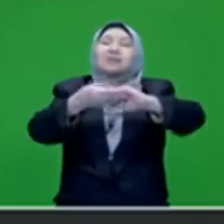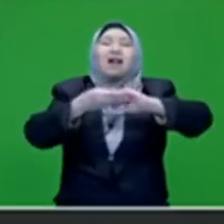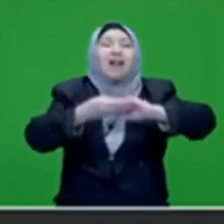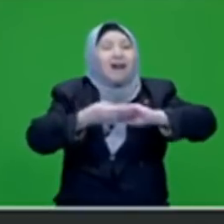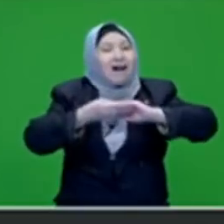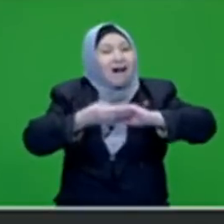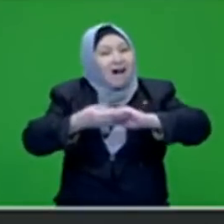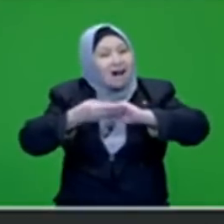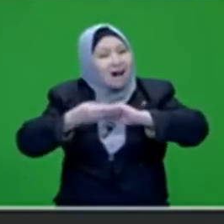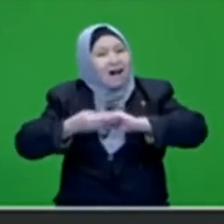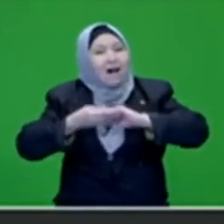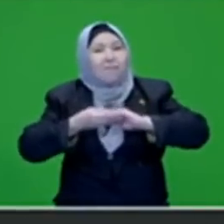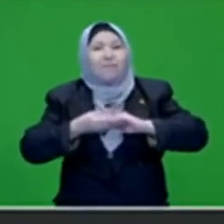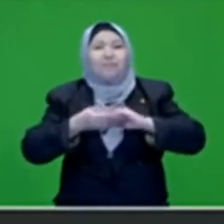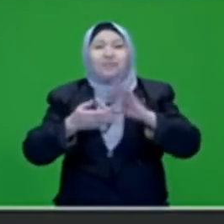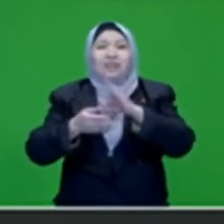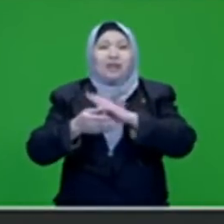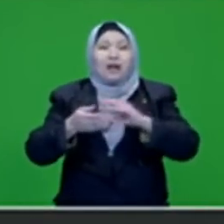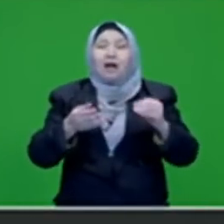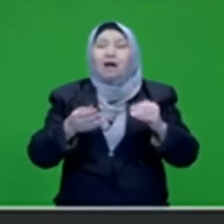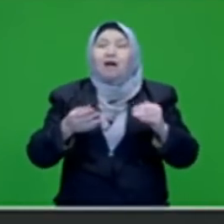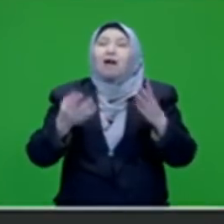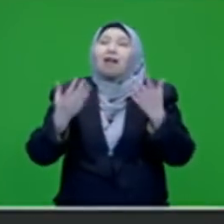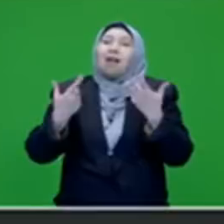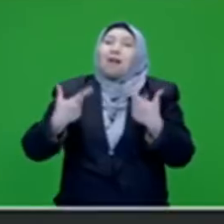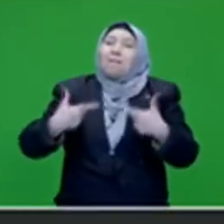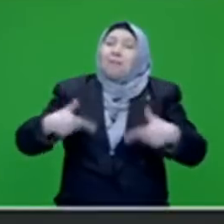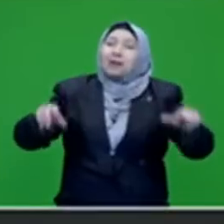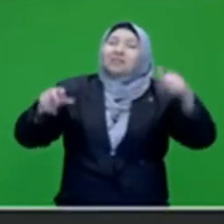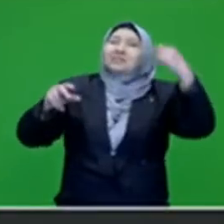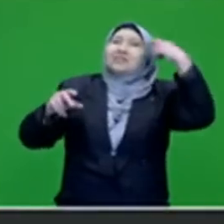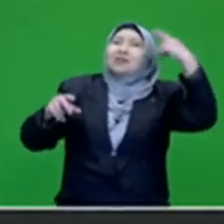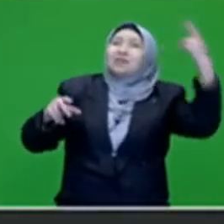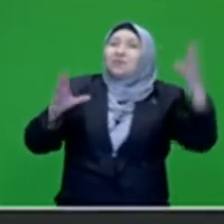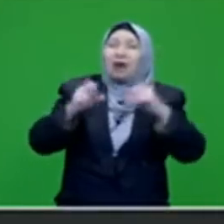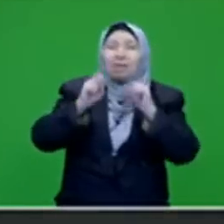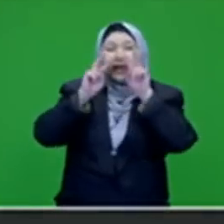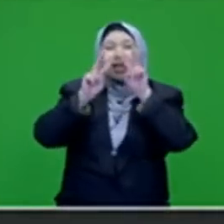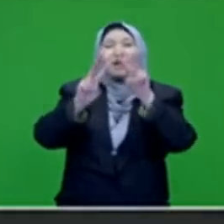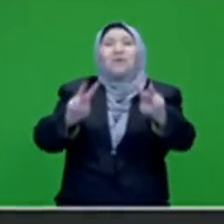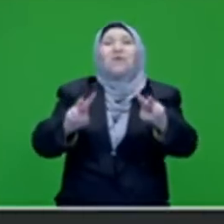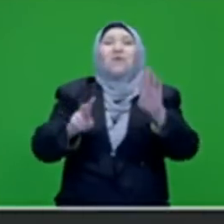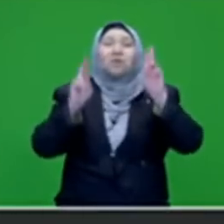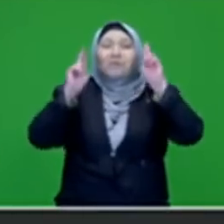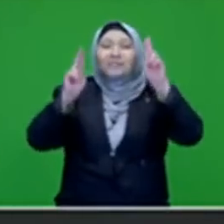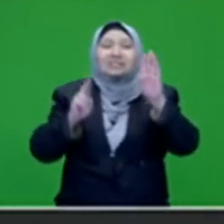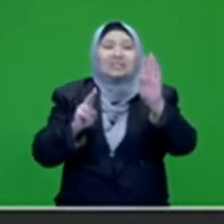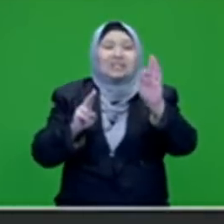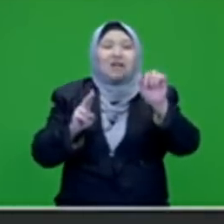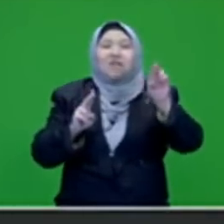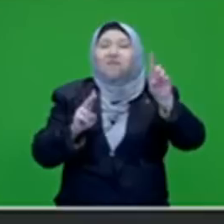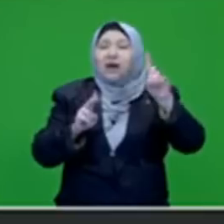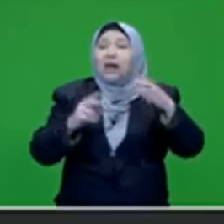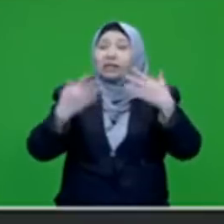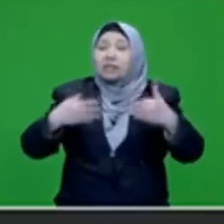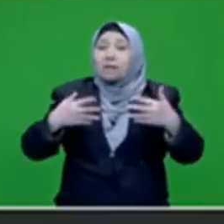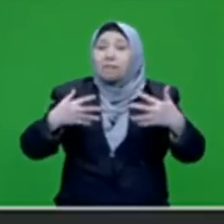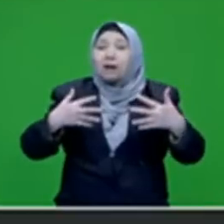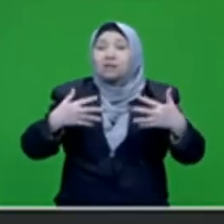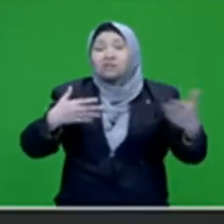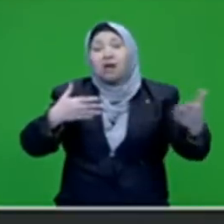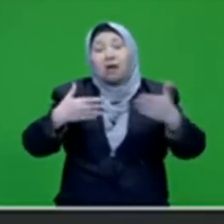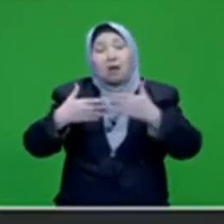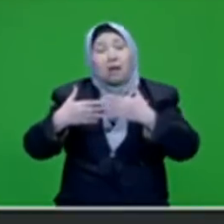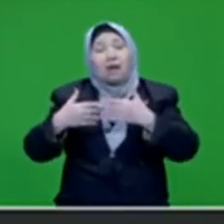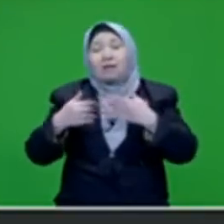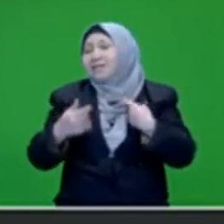subhanallah. Orang kata lepas rindu dapat tengok Ustaz Farid Rawi. Ya, subhanallah. Subhanallah. Sebab lepas lockdown ni kita tak boleh nak travel